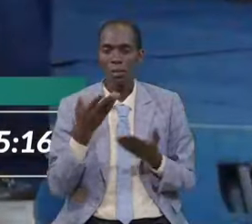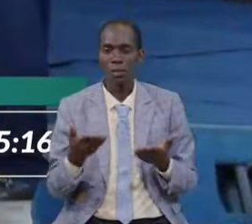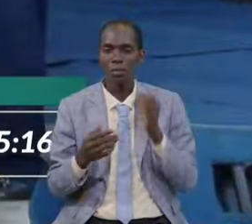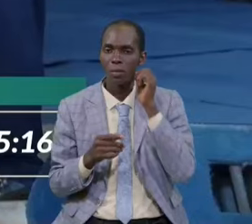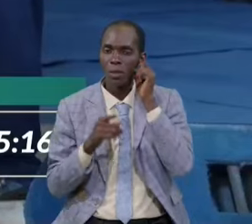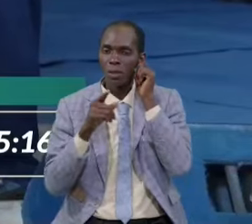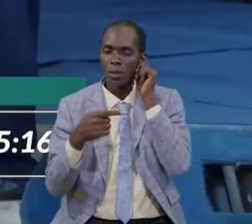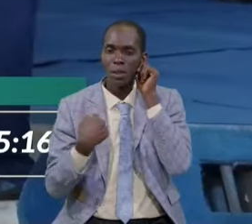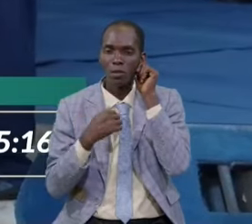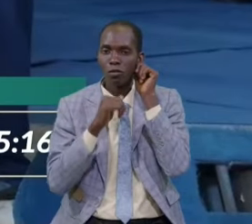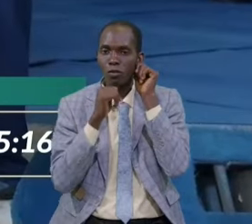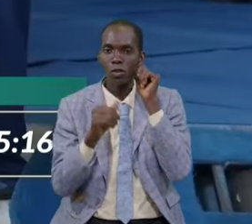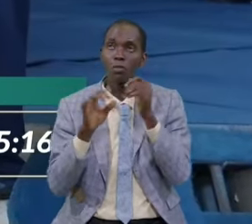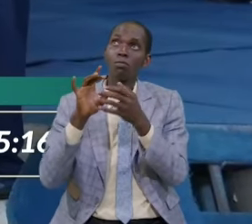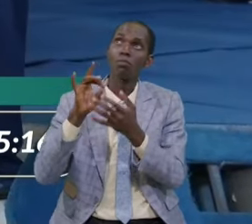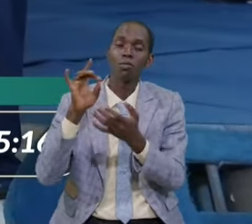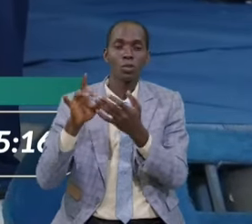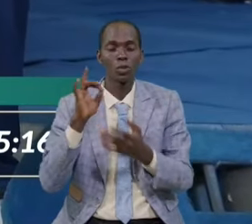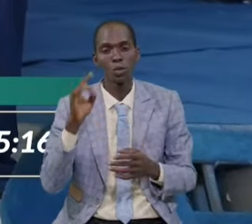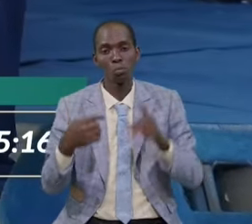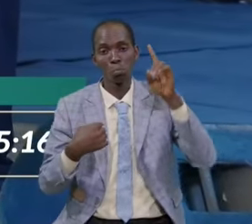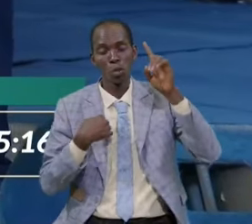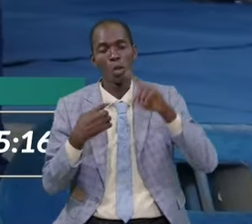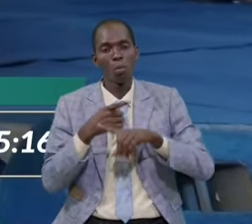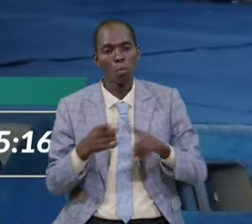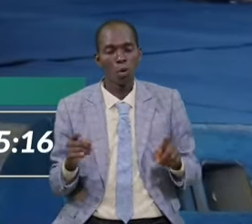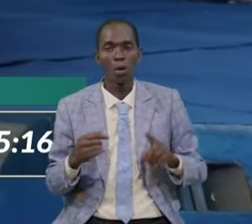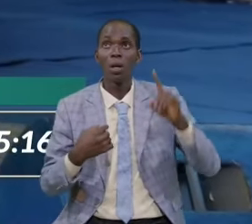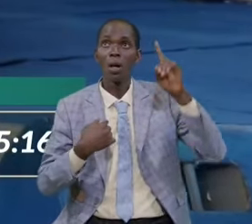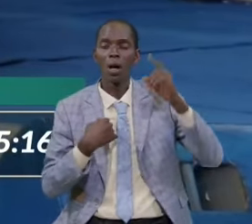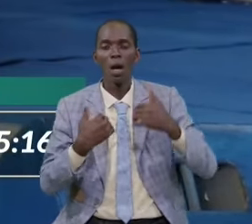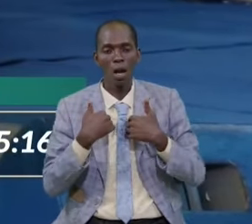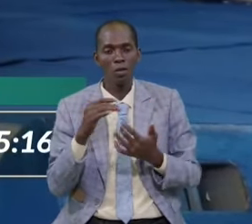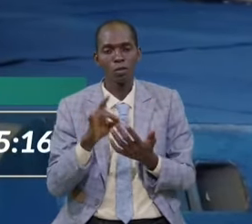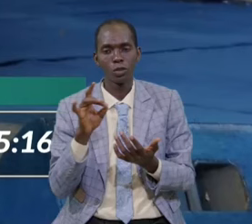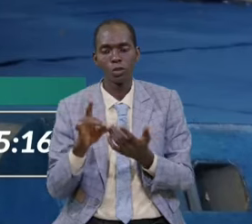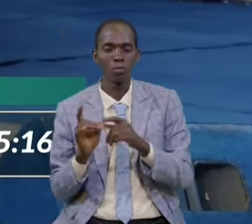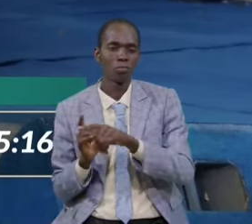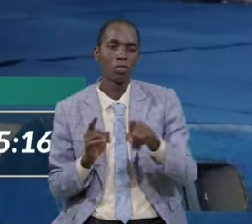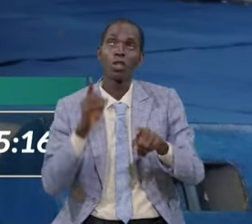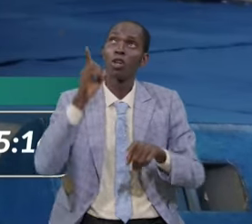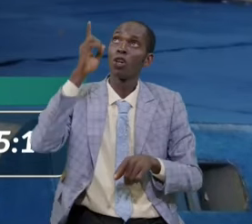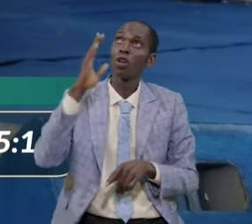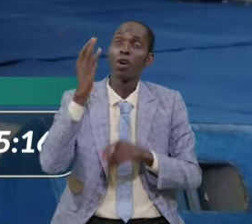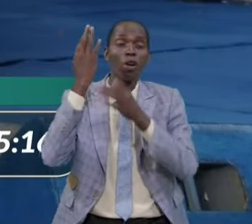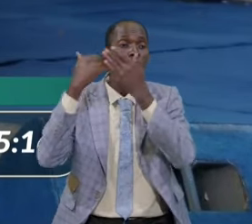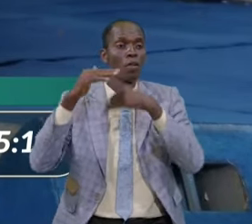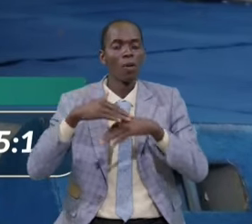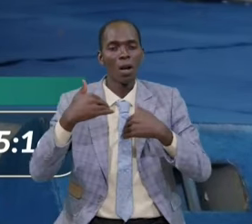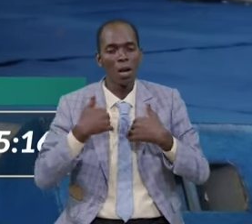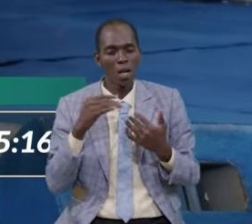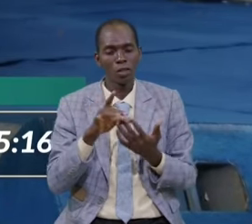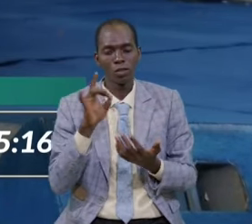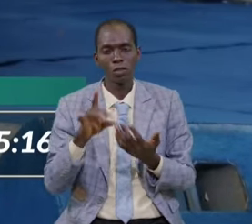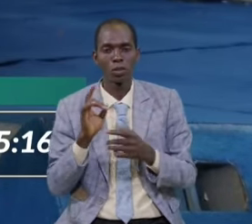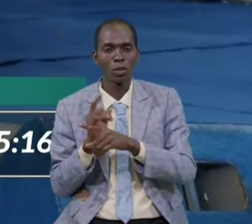choisi, mais moi, je vous ai choisi. Jean 15, 16, le Dieu du ciel, il t'a choisi, le Christ du